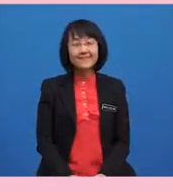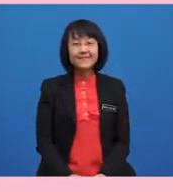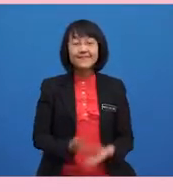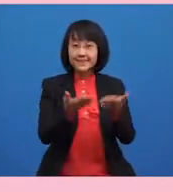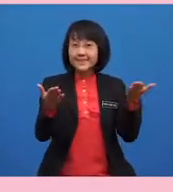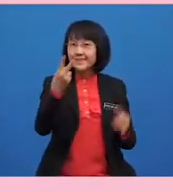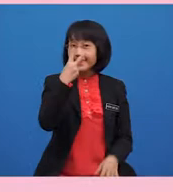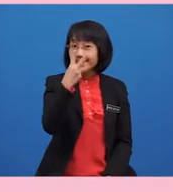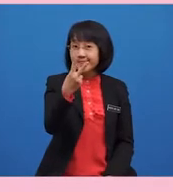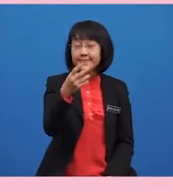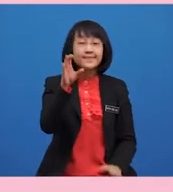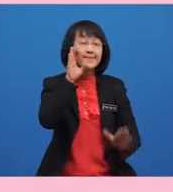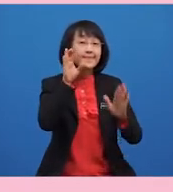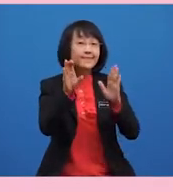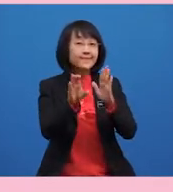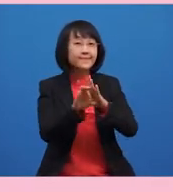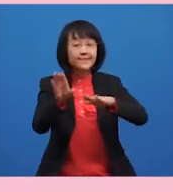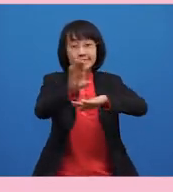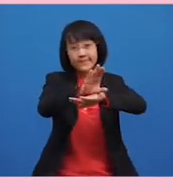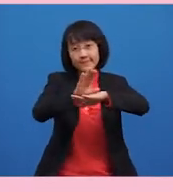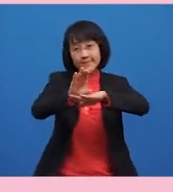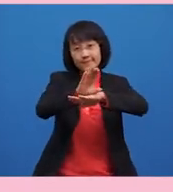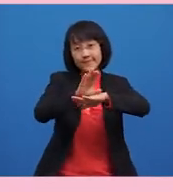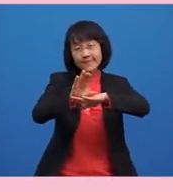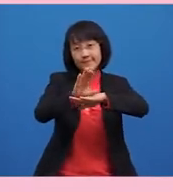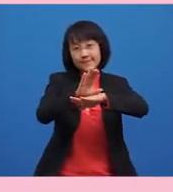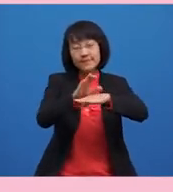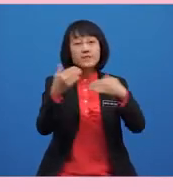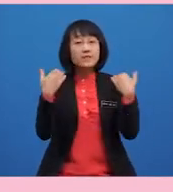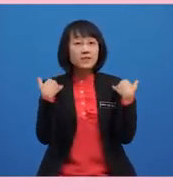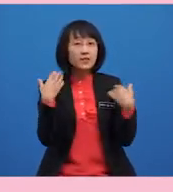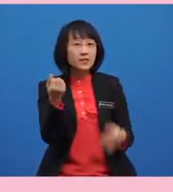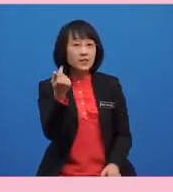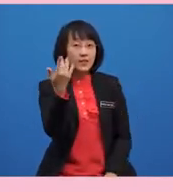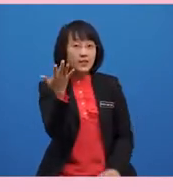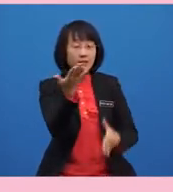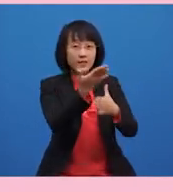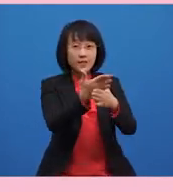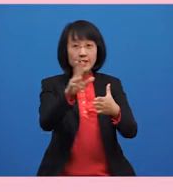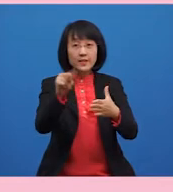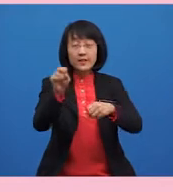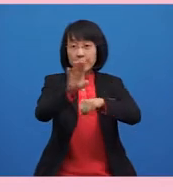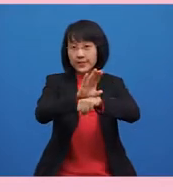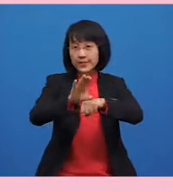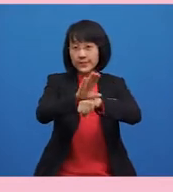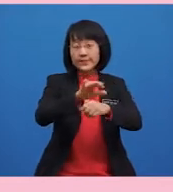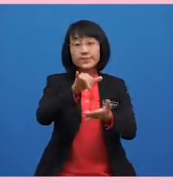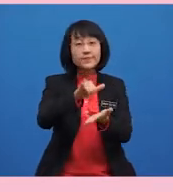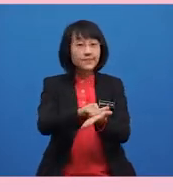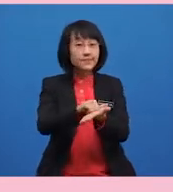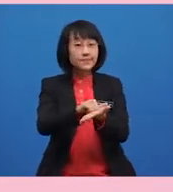Kamu lihat gambar coklat itu. Ada berapa bahagian coklat